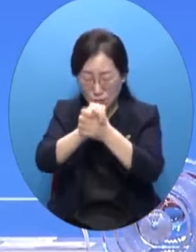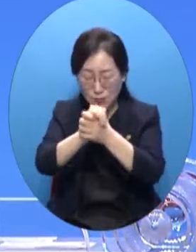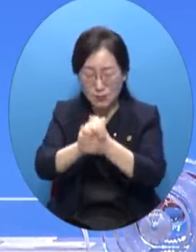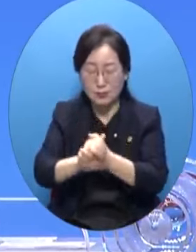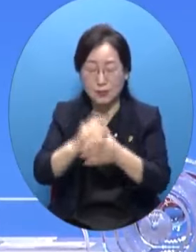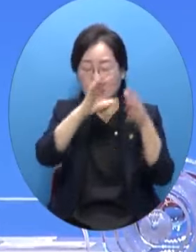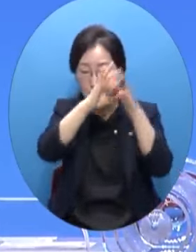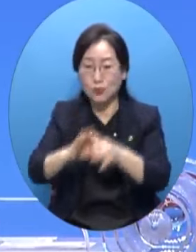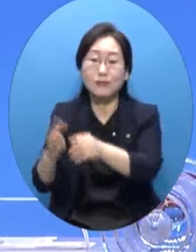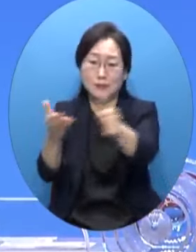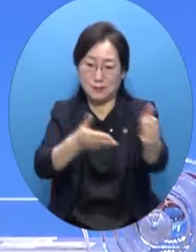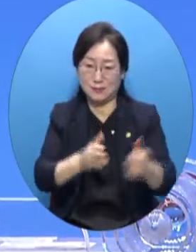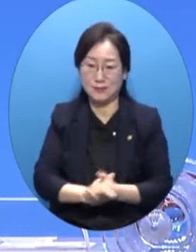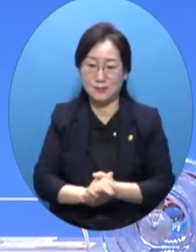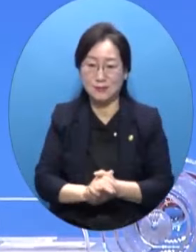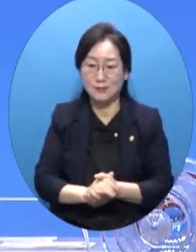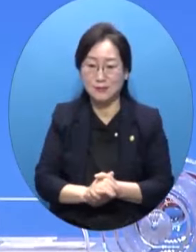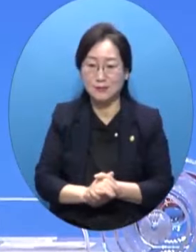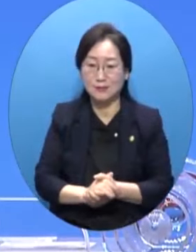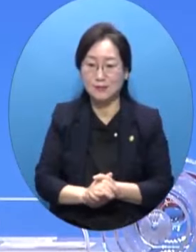또 기도하시기 바랍니다.